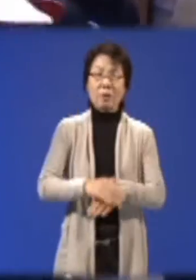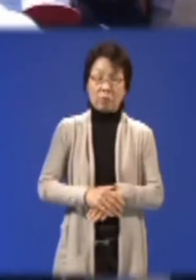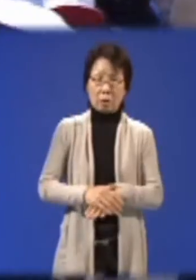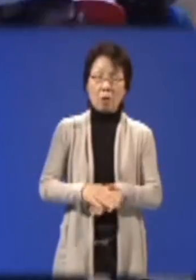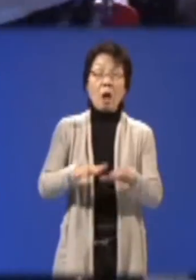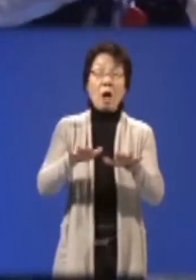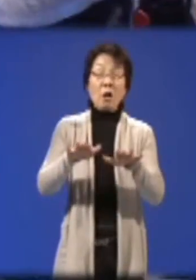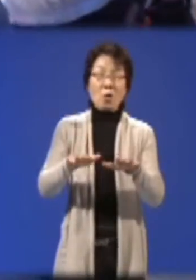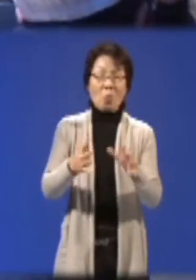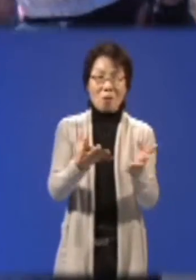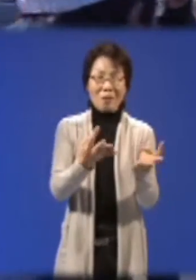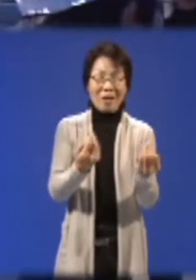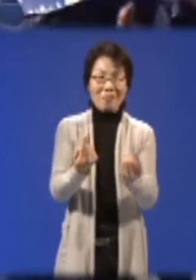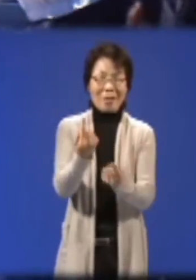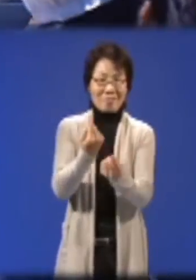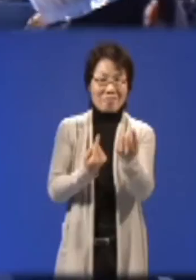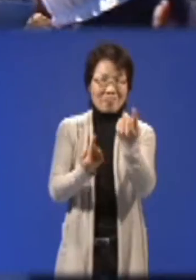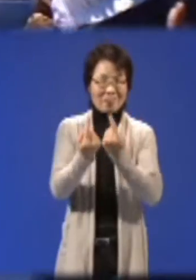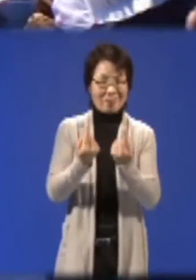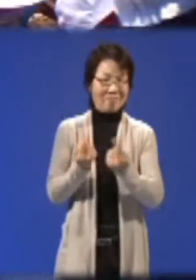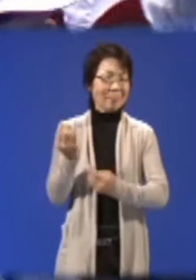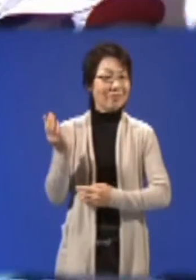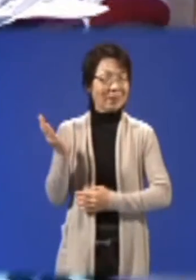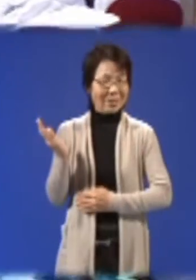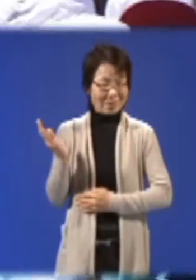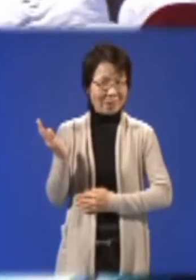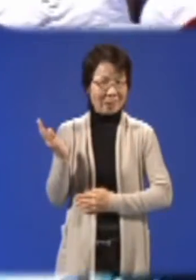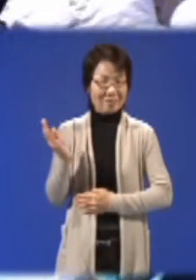今日もたくさんの人が来館していますよ。